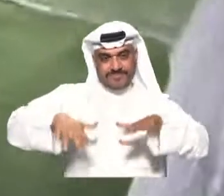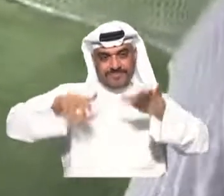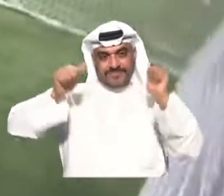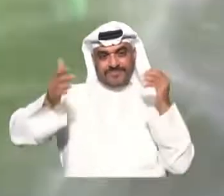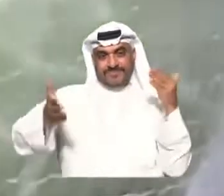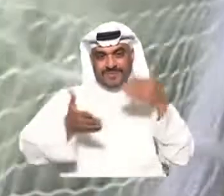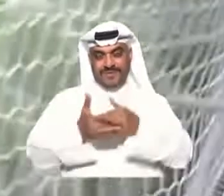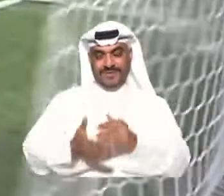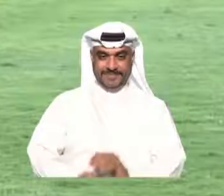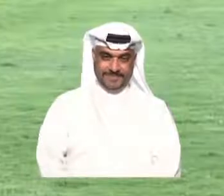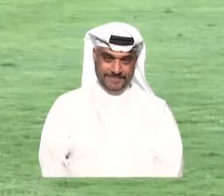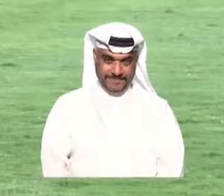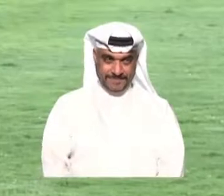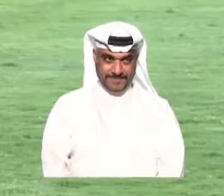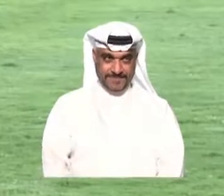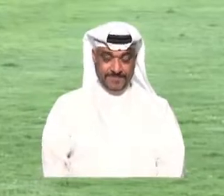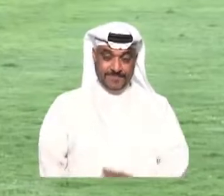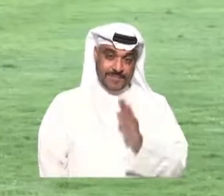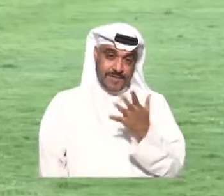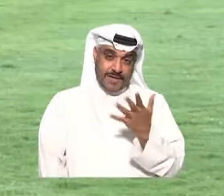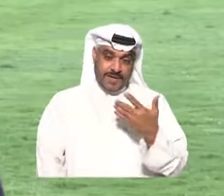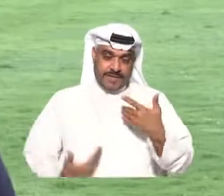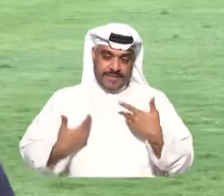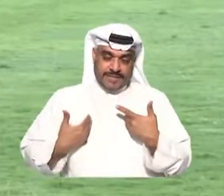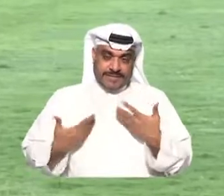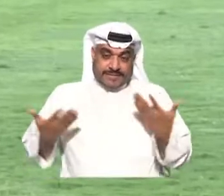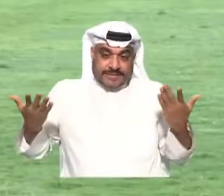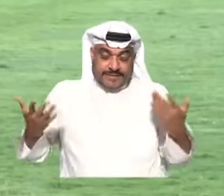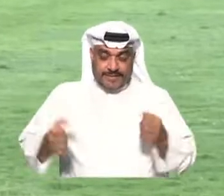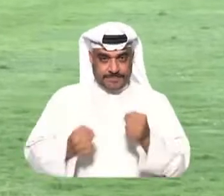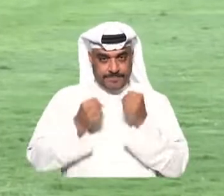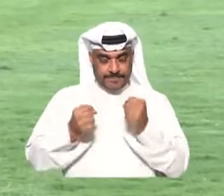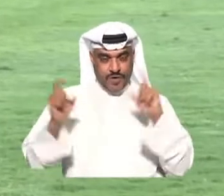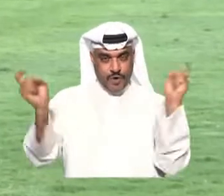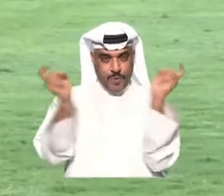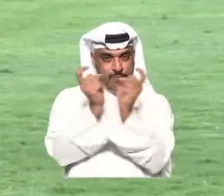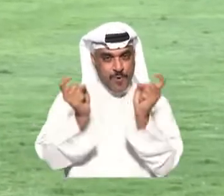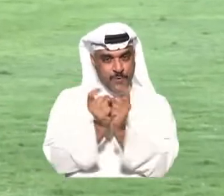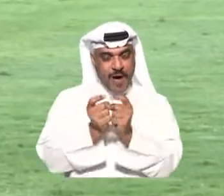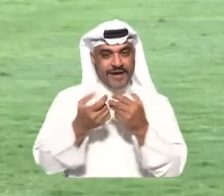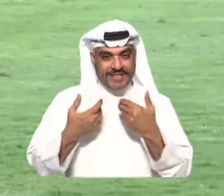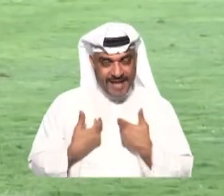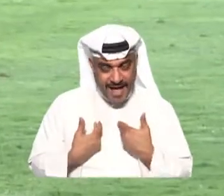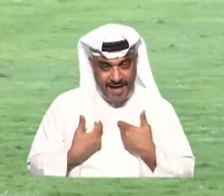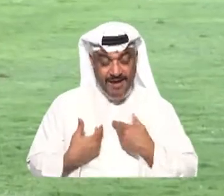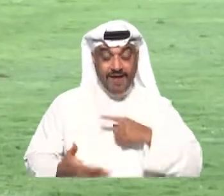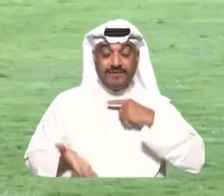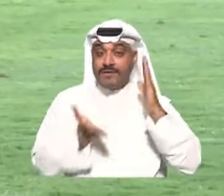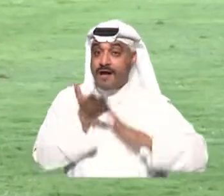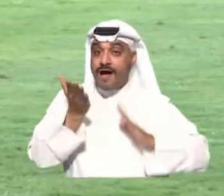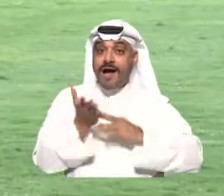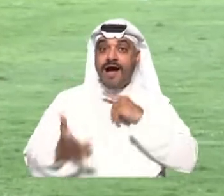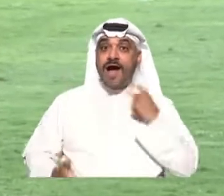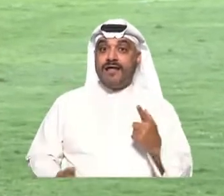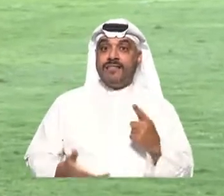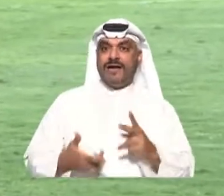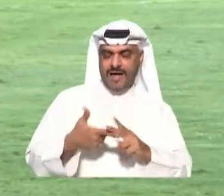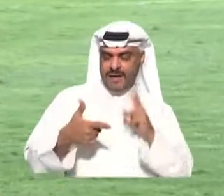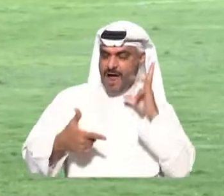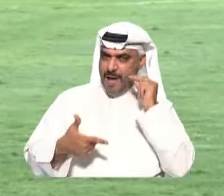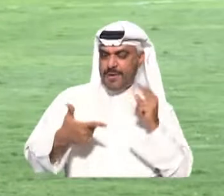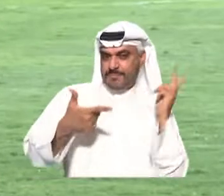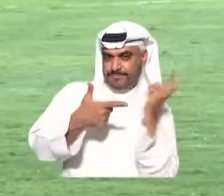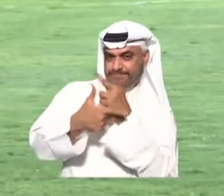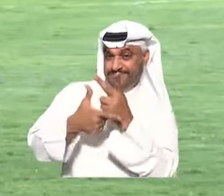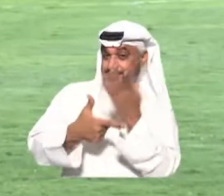ختام الدوري بجولة. يمكن رسمة شايف المباراة كانت فيها، يعني احنا كنا اخطر على القضية، يعني فرص كثيرة، لكن الحمد لله توفيق تسجيل